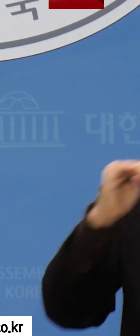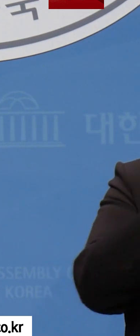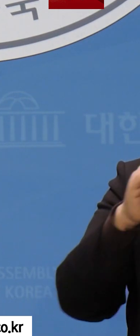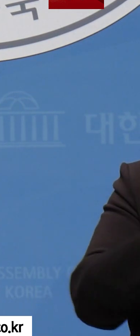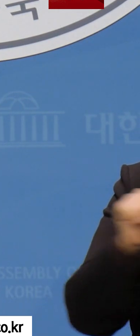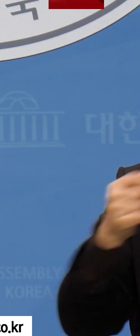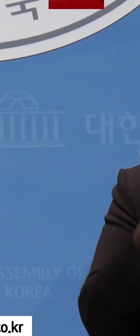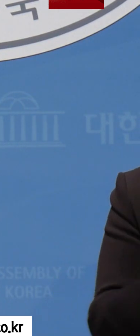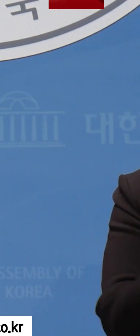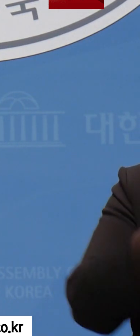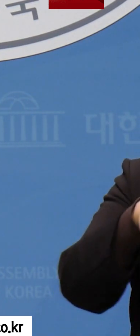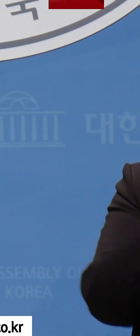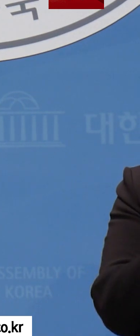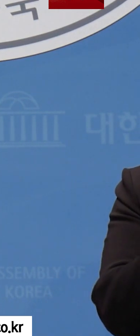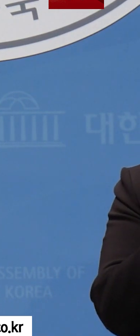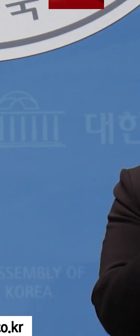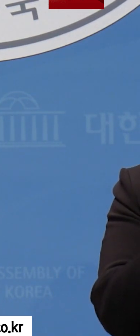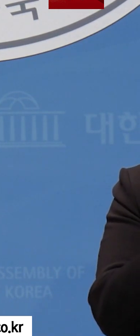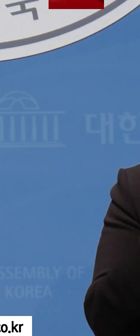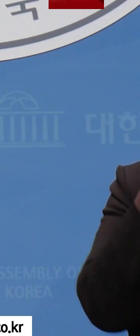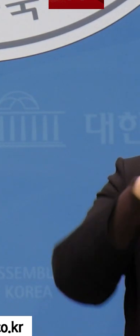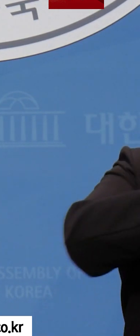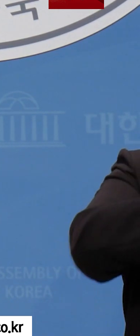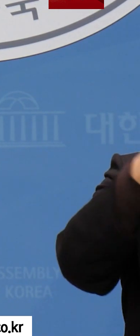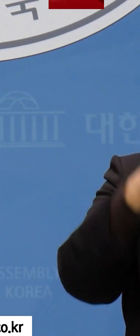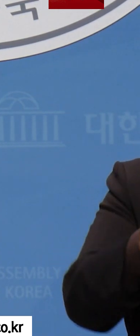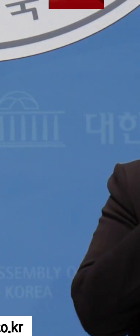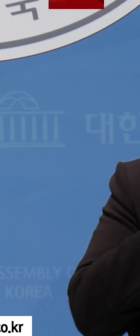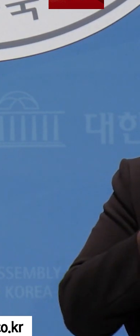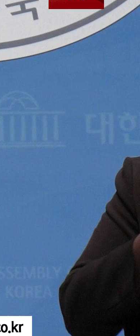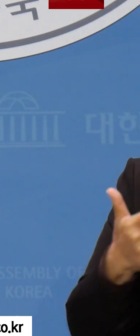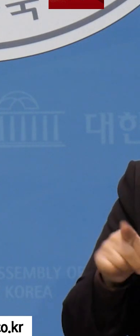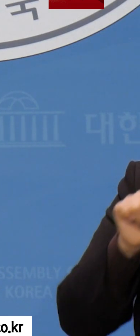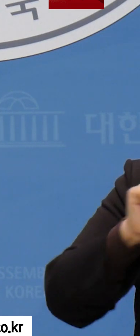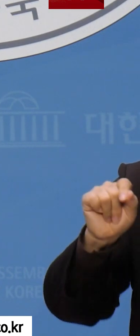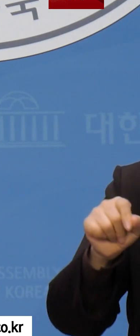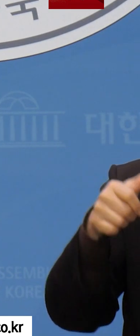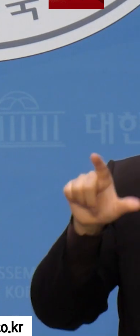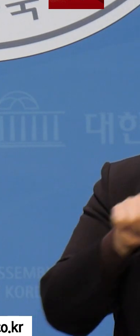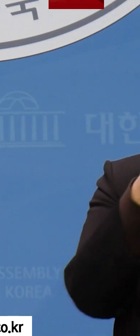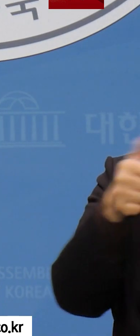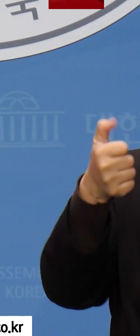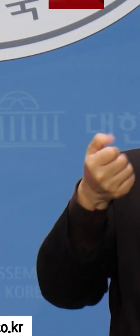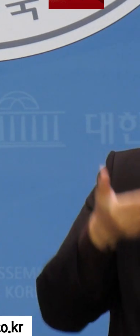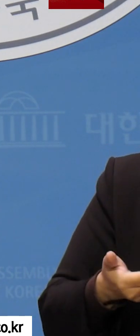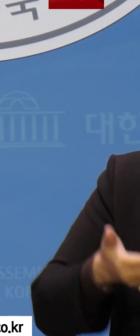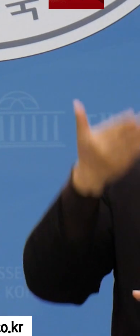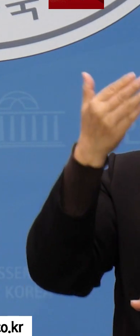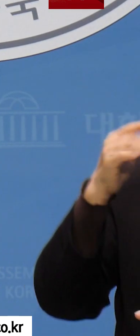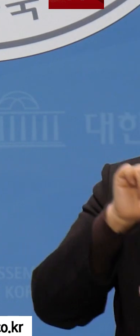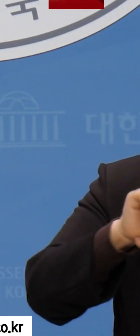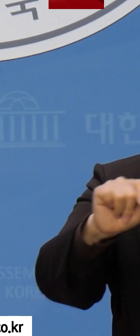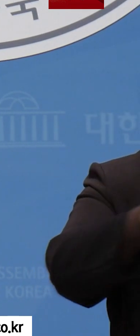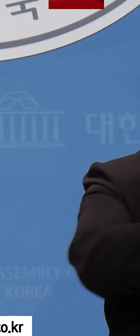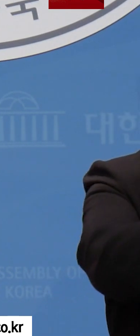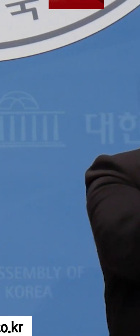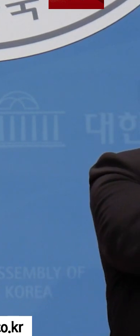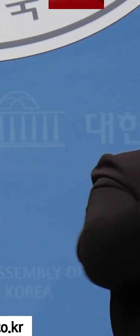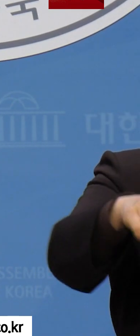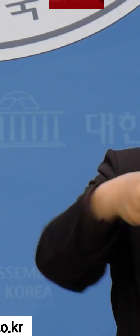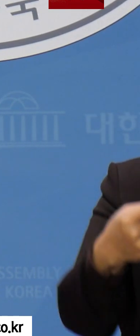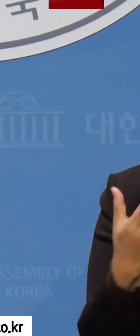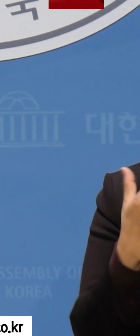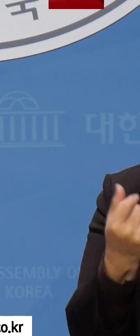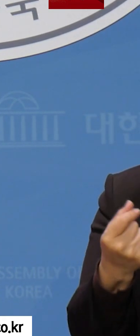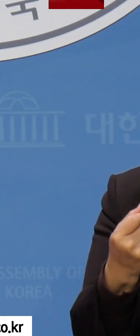국토 균형 개발을 위해서는 수도권 도시뿐만 아니라 인구 50만 이상의 비수도권 지역들 또한